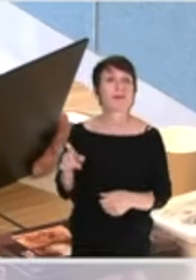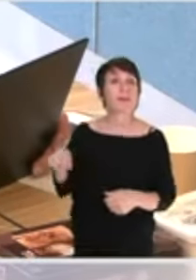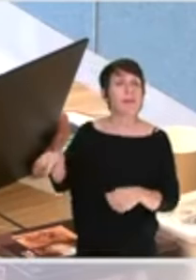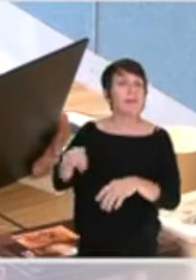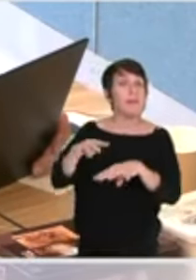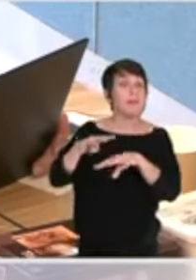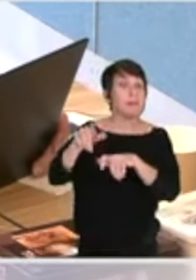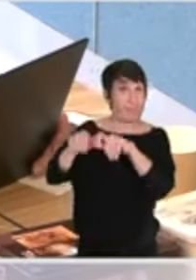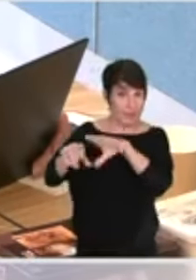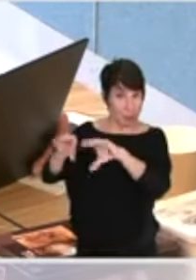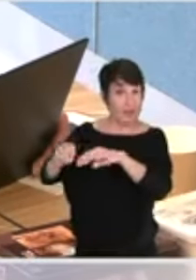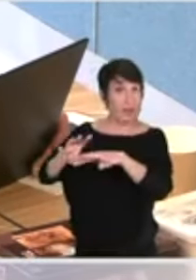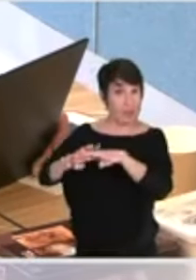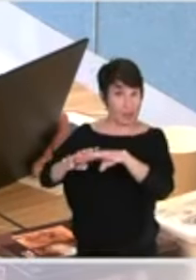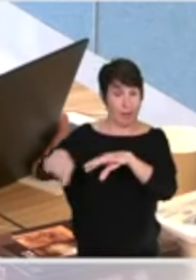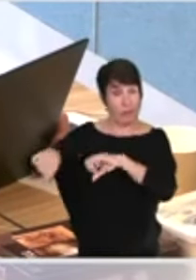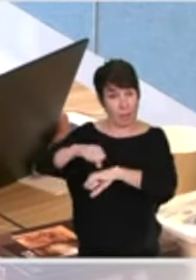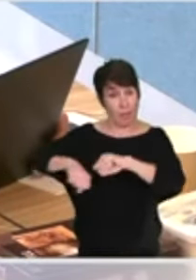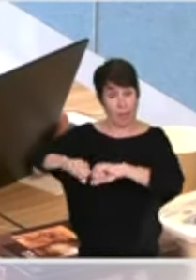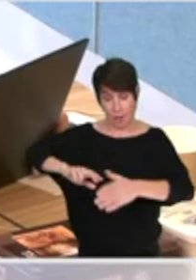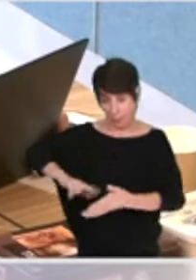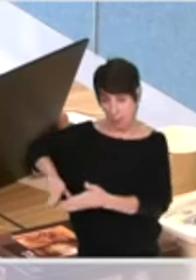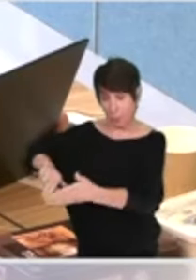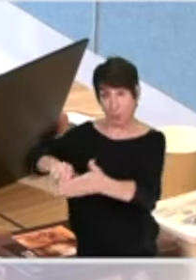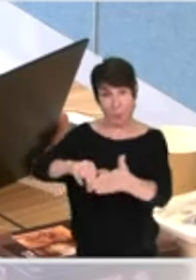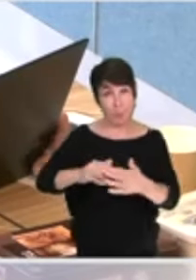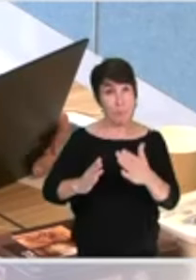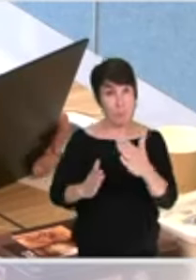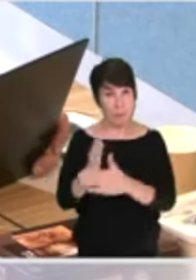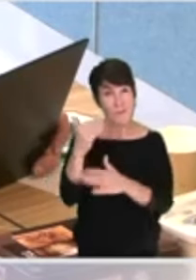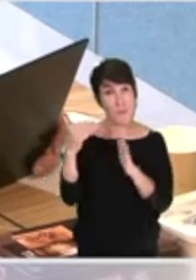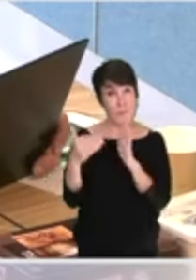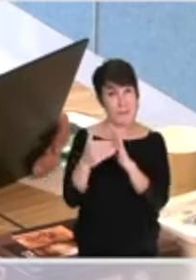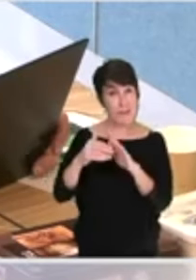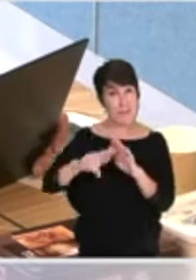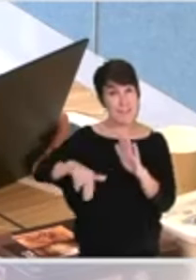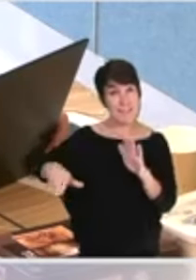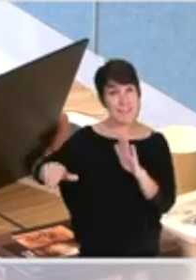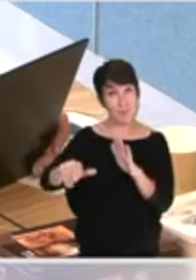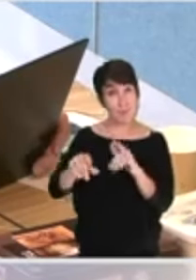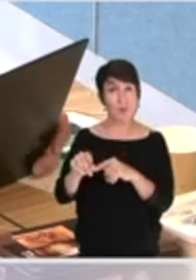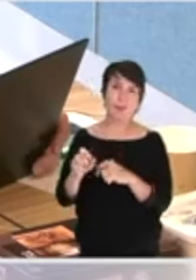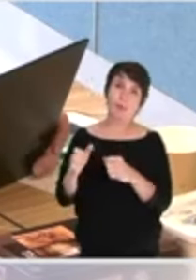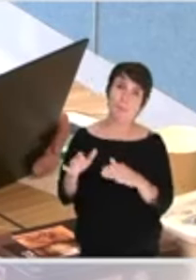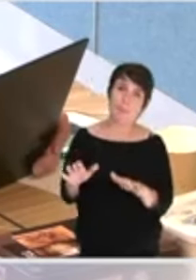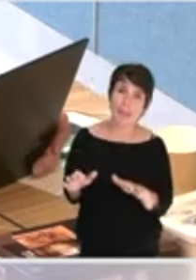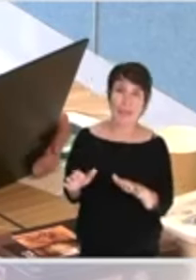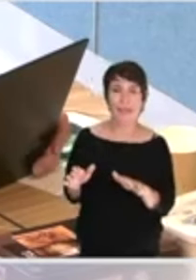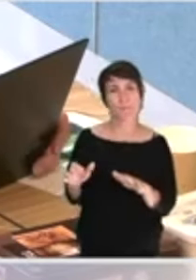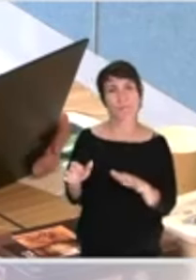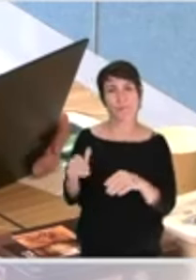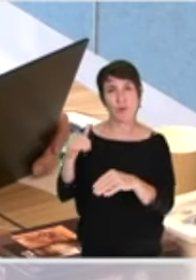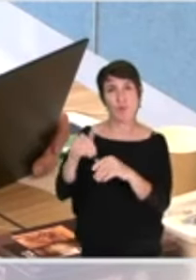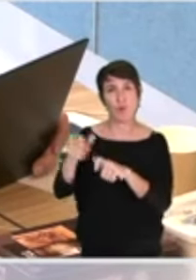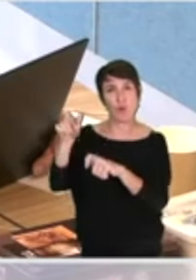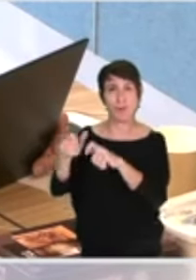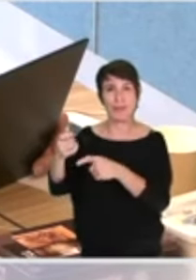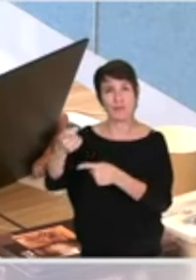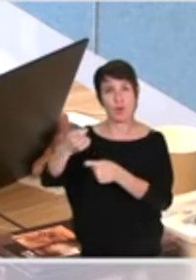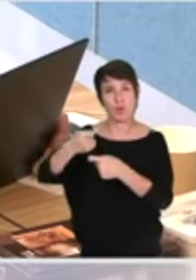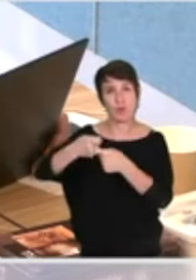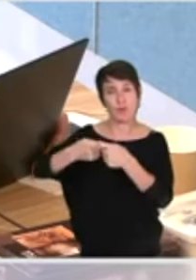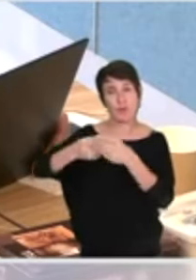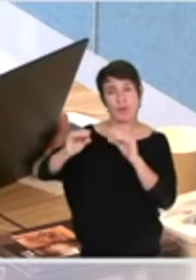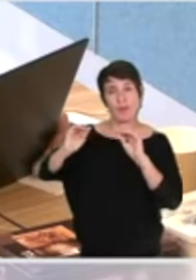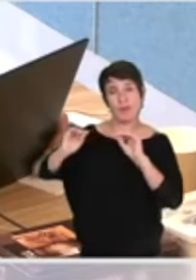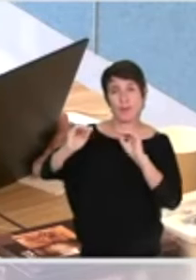quartier ont lancé une pétition qui a déjà obtenu plus de 1000 signatures, mais ce quartier n'a pas la chance d'avoir des commerçants hyper médiatisés comme